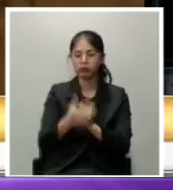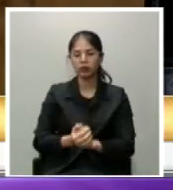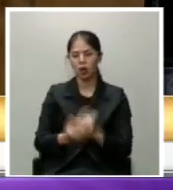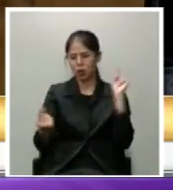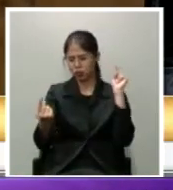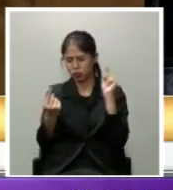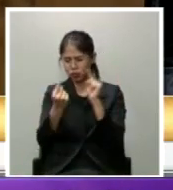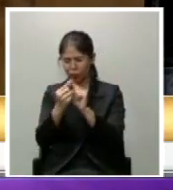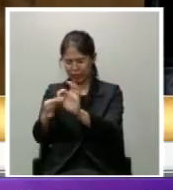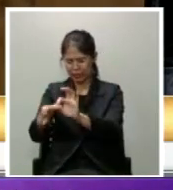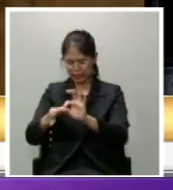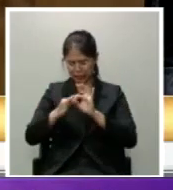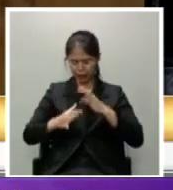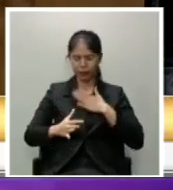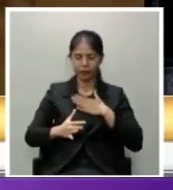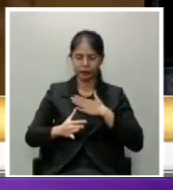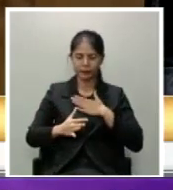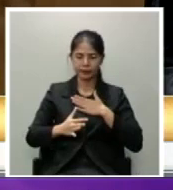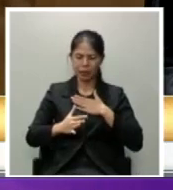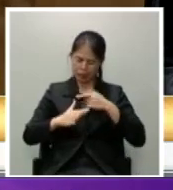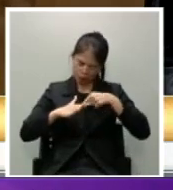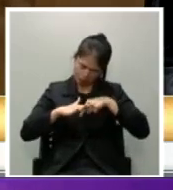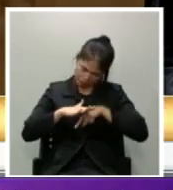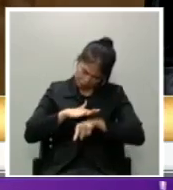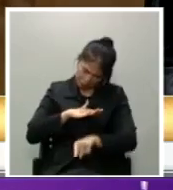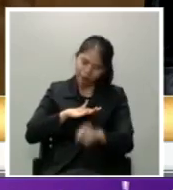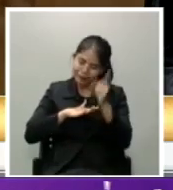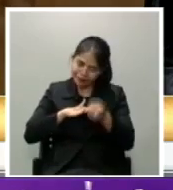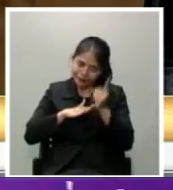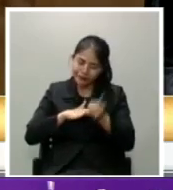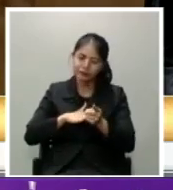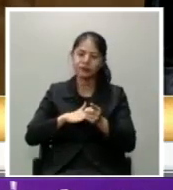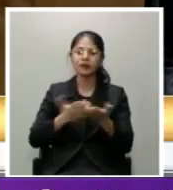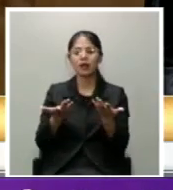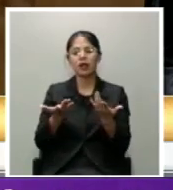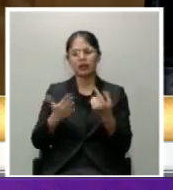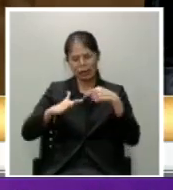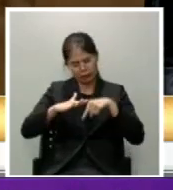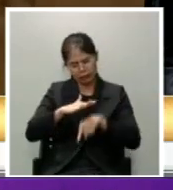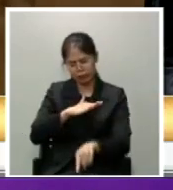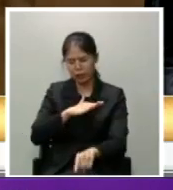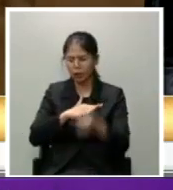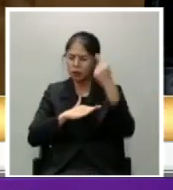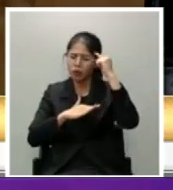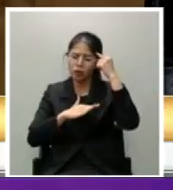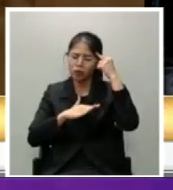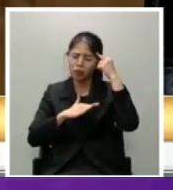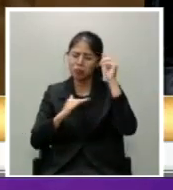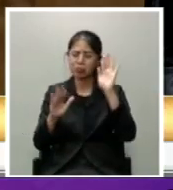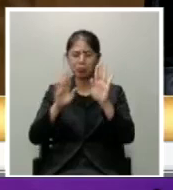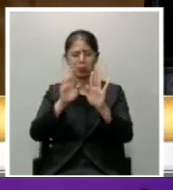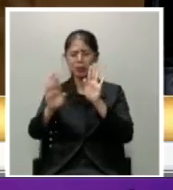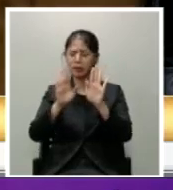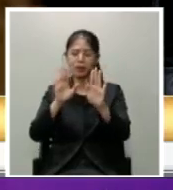นที่เกี่ยวพันกับผมนั้นต้องถือว่าลึกจริงๆครับแต่จะลึกขนาดไหนนั้นไม่รู้จะเอาอะไรวัด